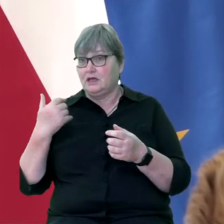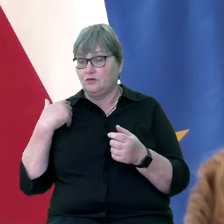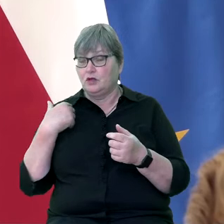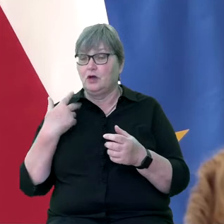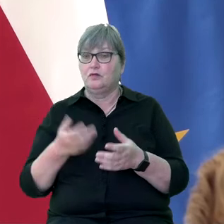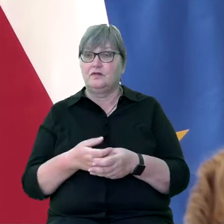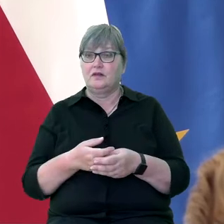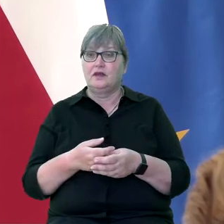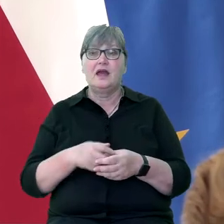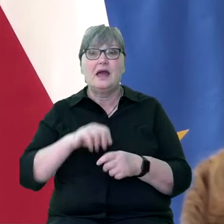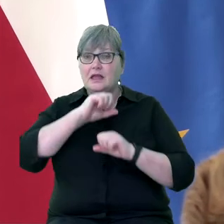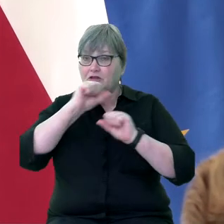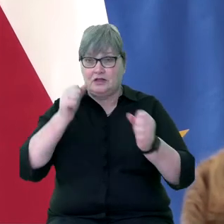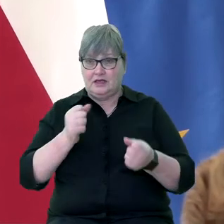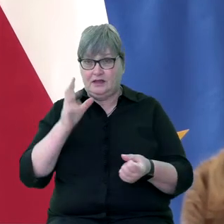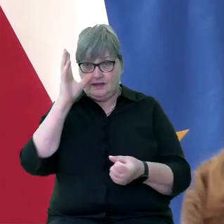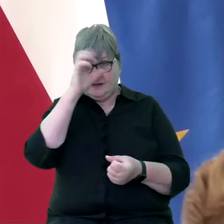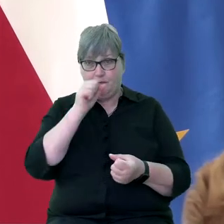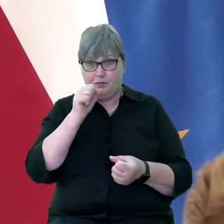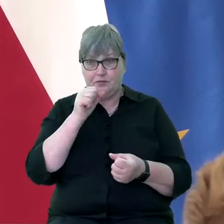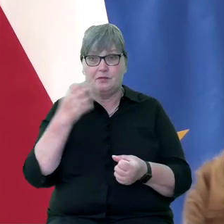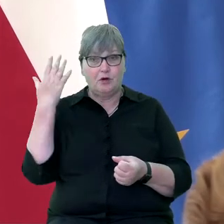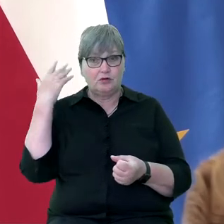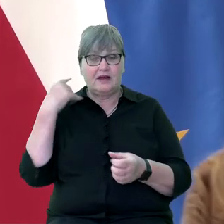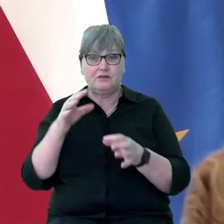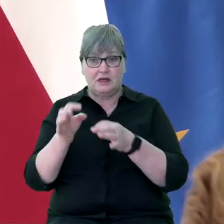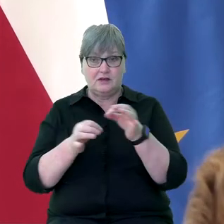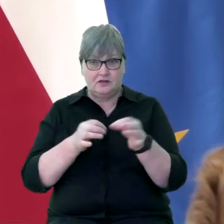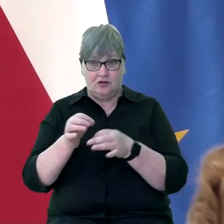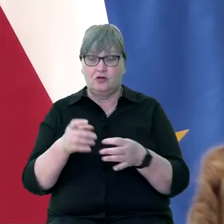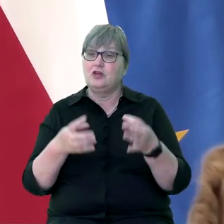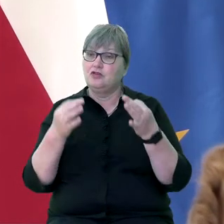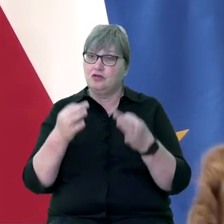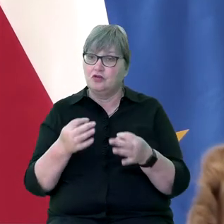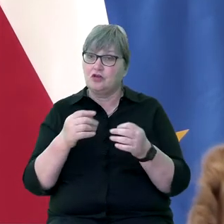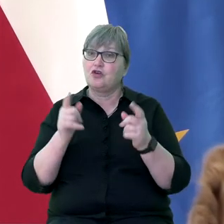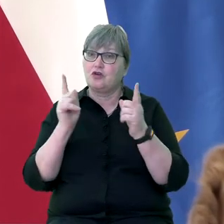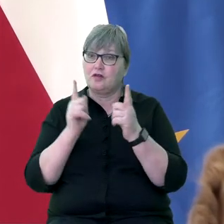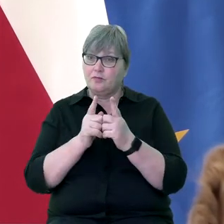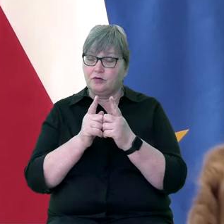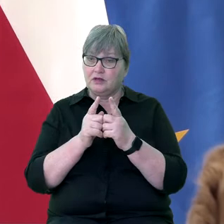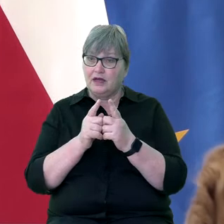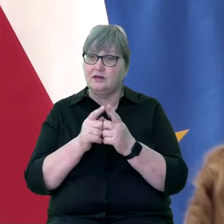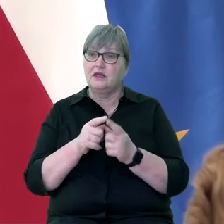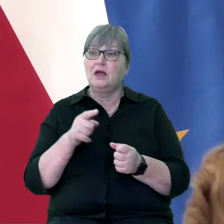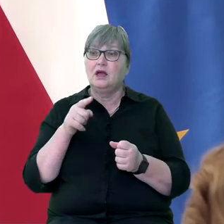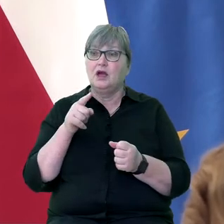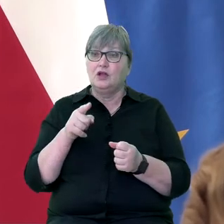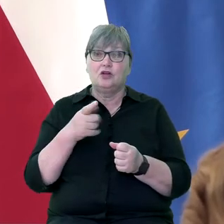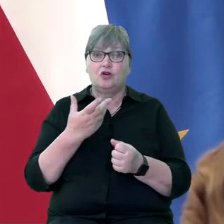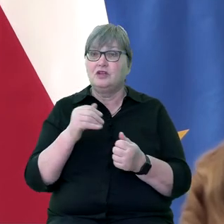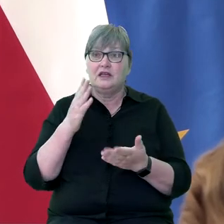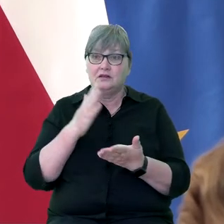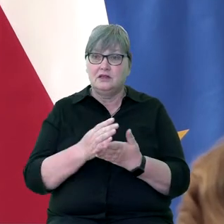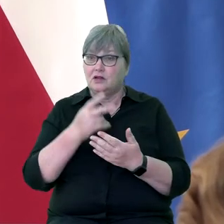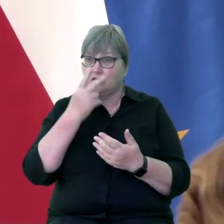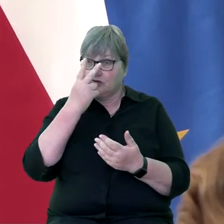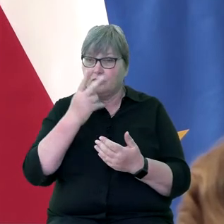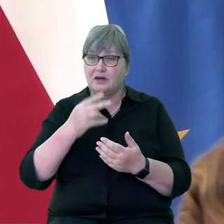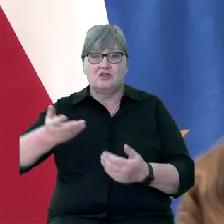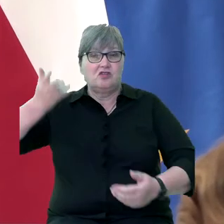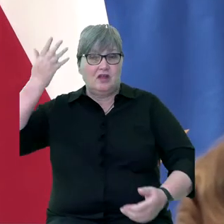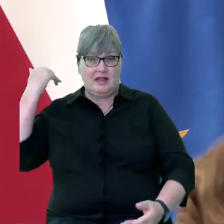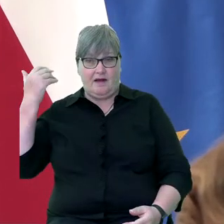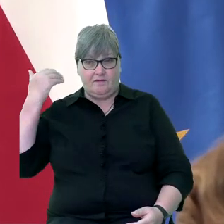nigdy o nich nie zapomnimy. Nasze dzisiejsze spotkanie to jednak nie tylko spojrzenie w przeszłość i